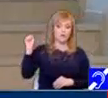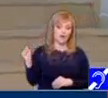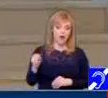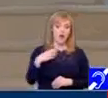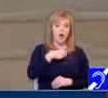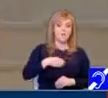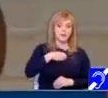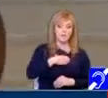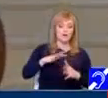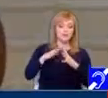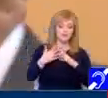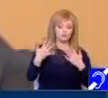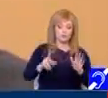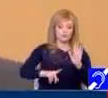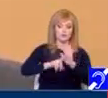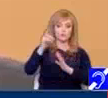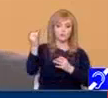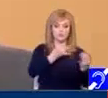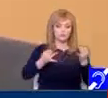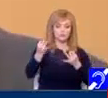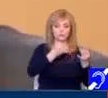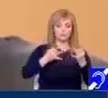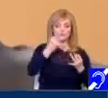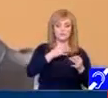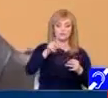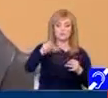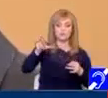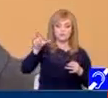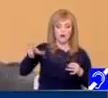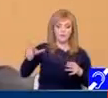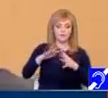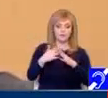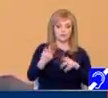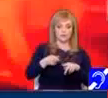Primarul localității a început deja discuțiile cu sătenii și Consiliul Local în acest sens.